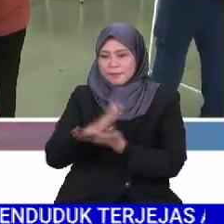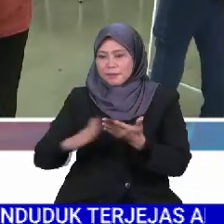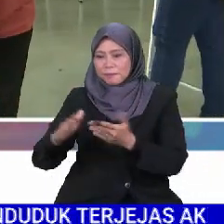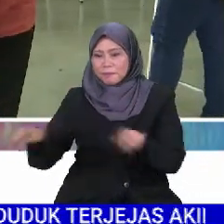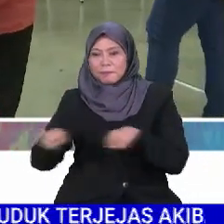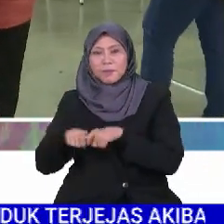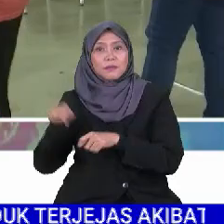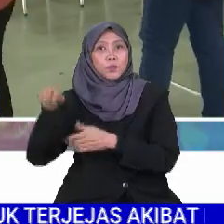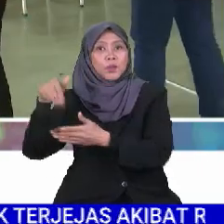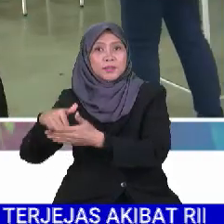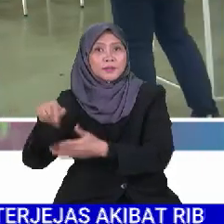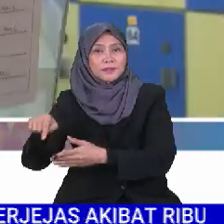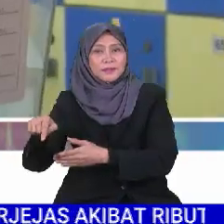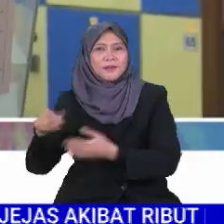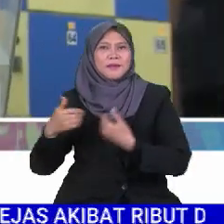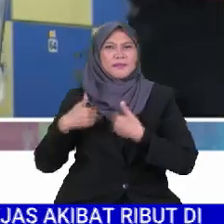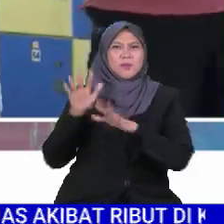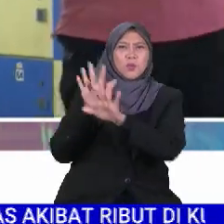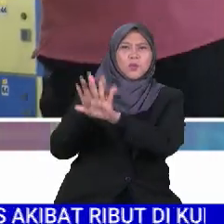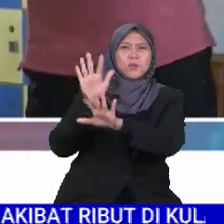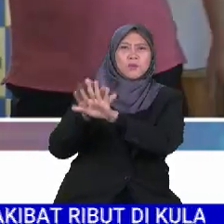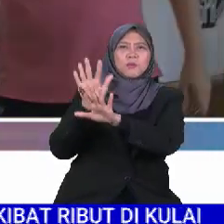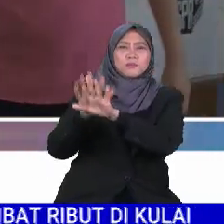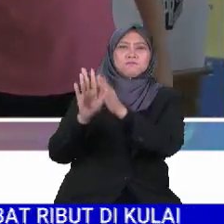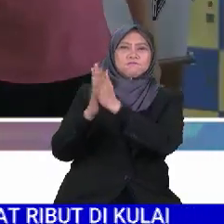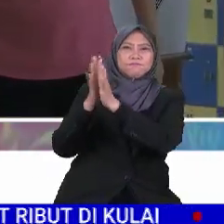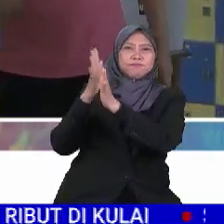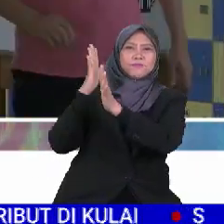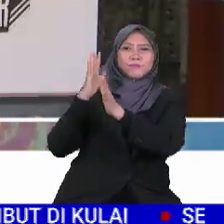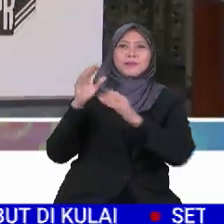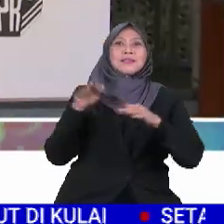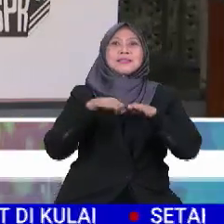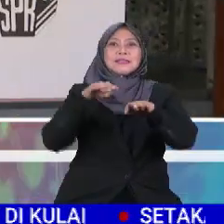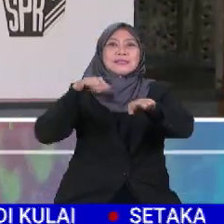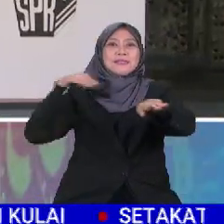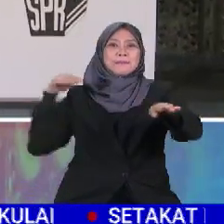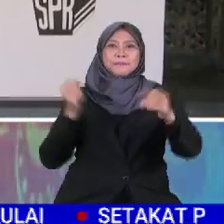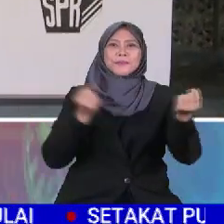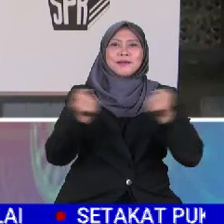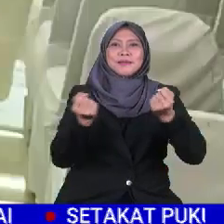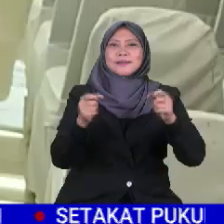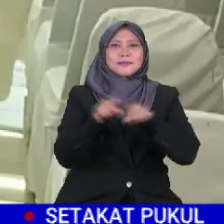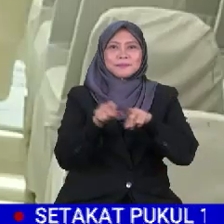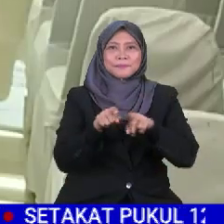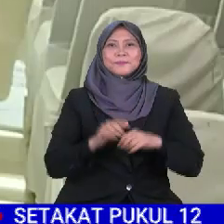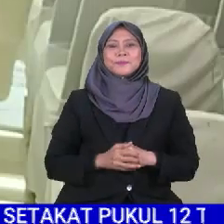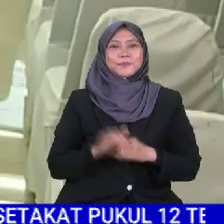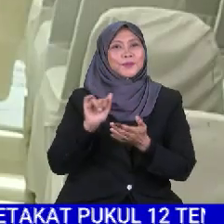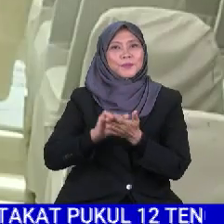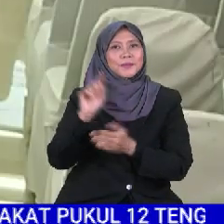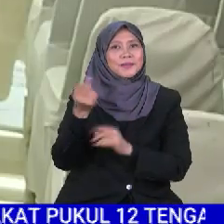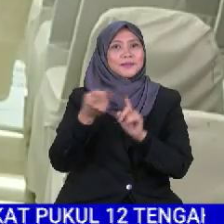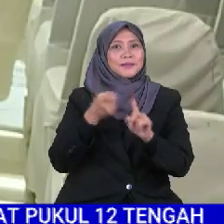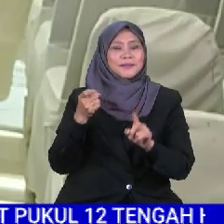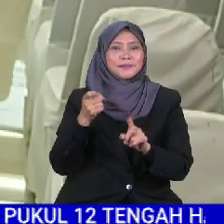pusat mengundi yang agak sesak dan menyebabkan kesesakan lalu lintas. Jadi saya kira setakat itu dahulu perkembangan dari